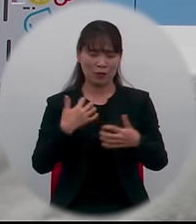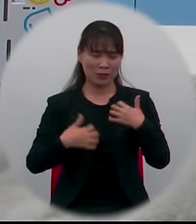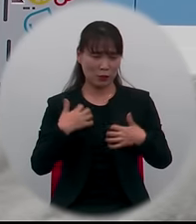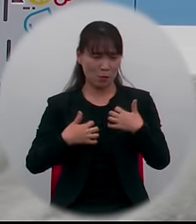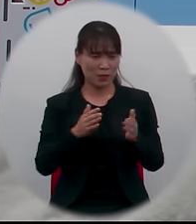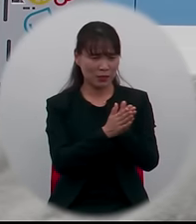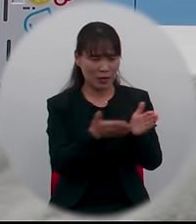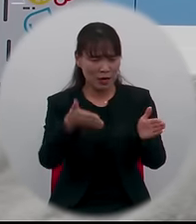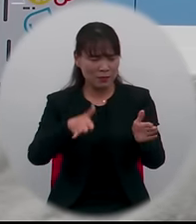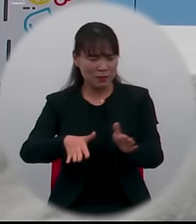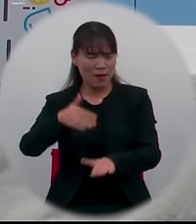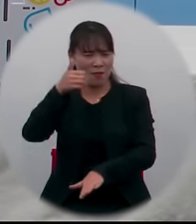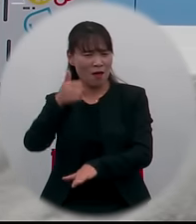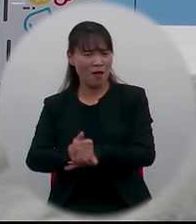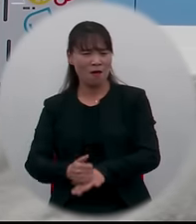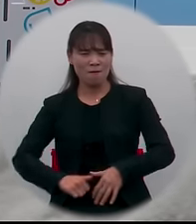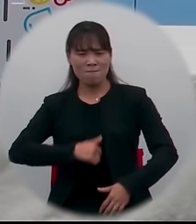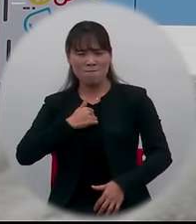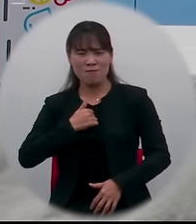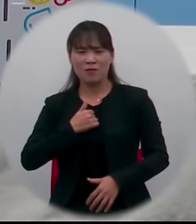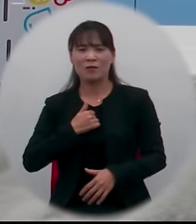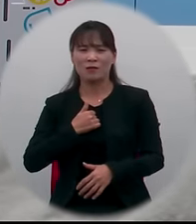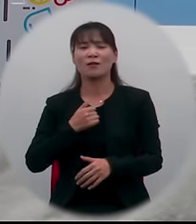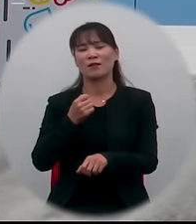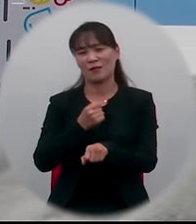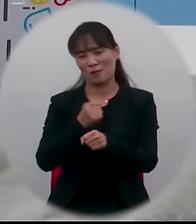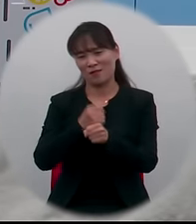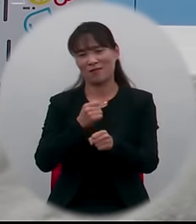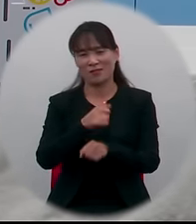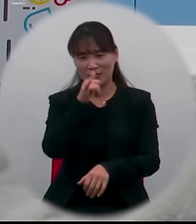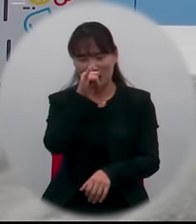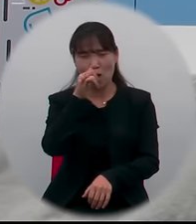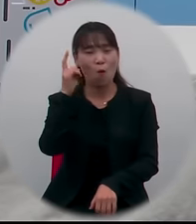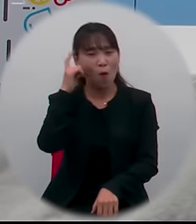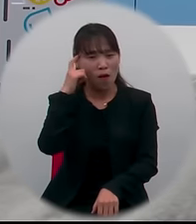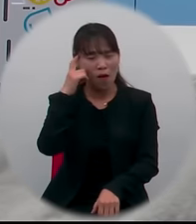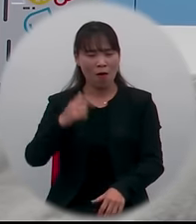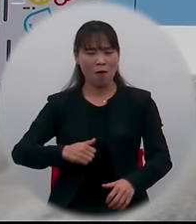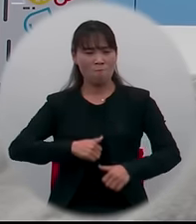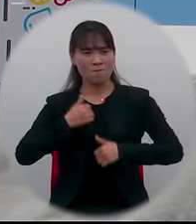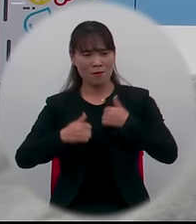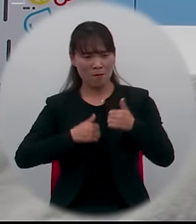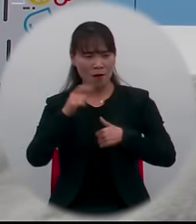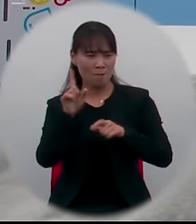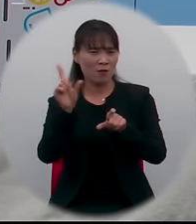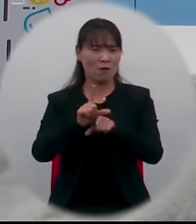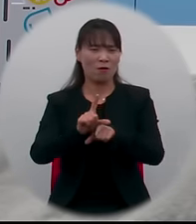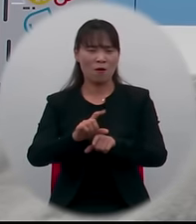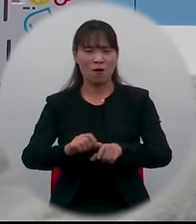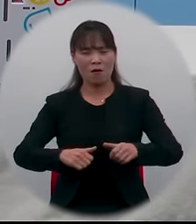더 많게 만들어져 있어요 왜 그럴까요 그래야 열받아서 한 판 더 열받아서 현질을 하기